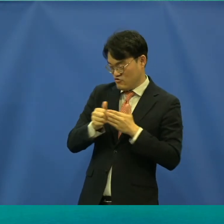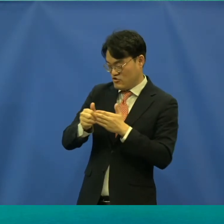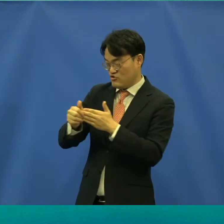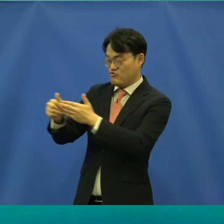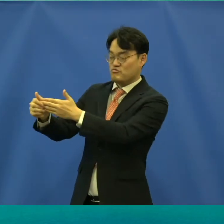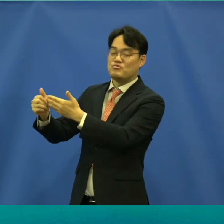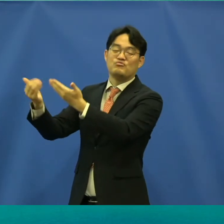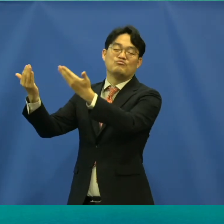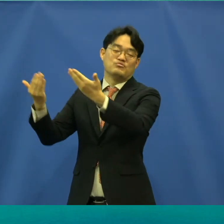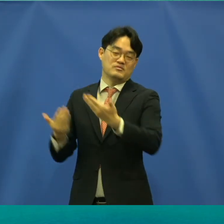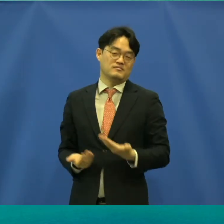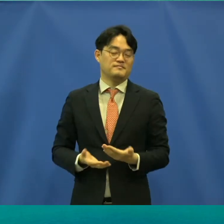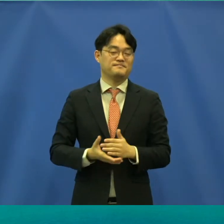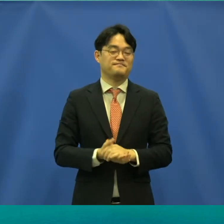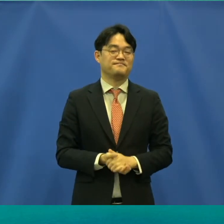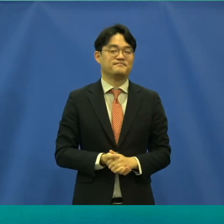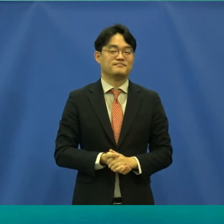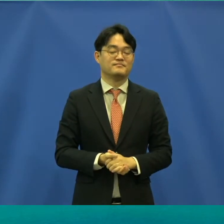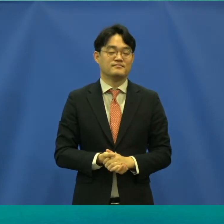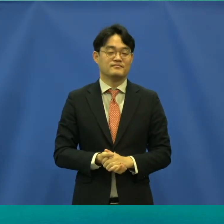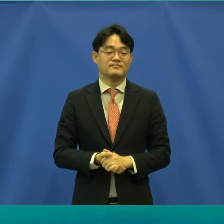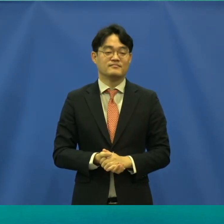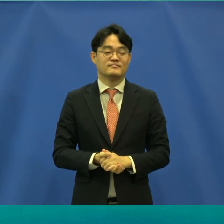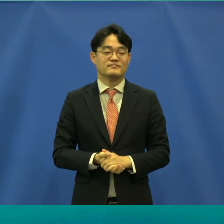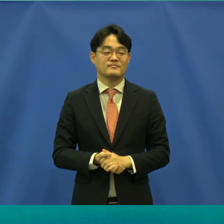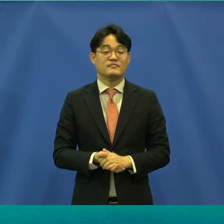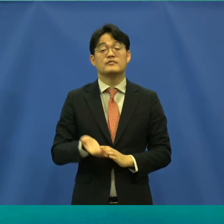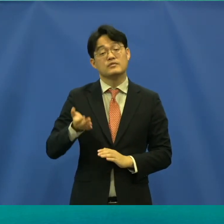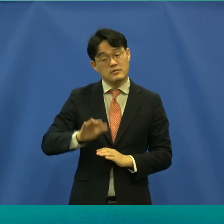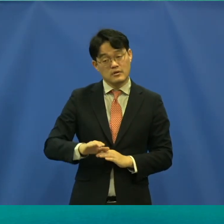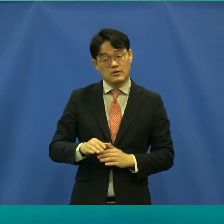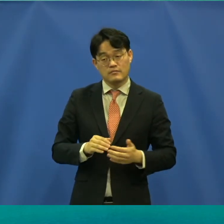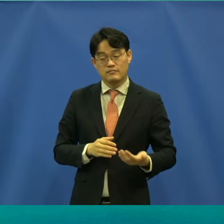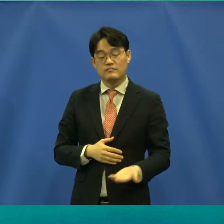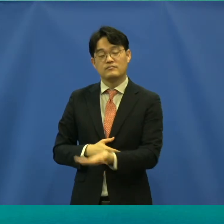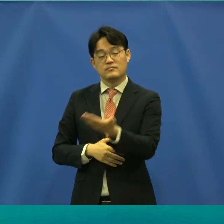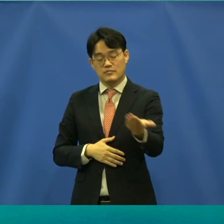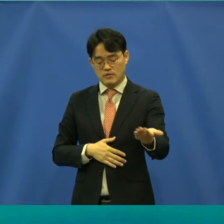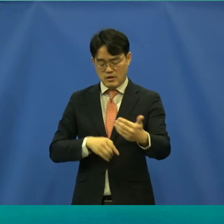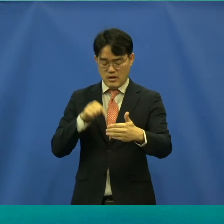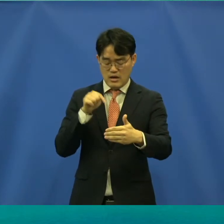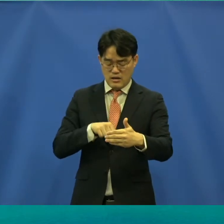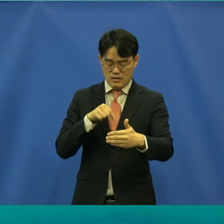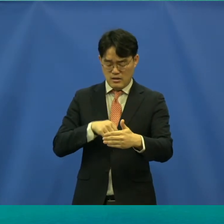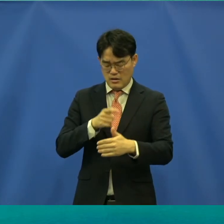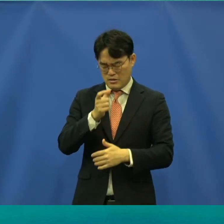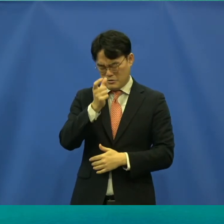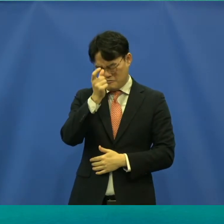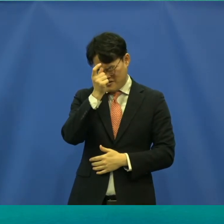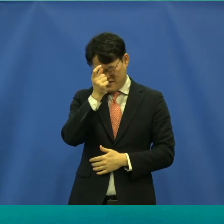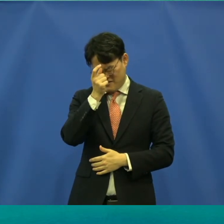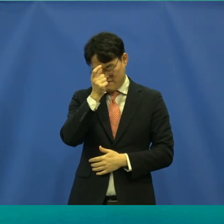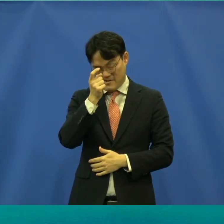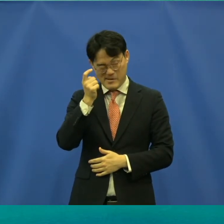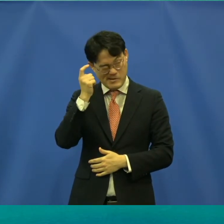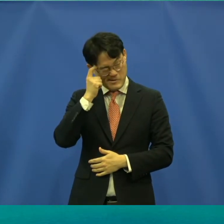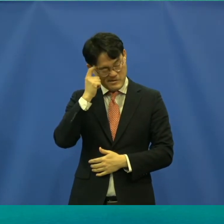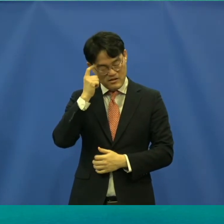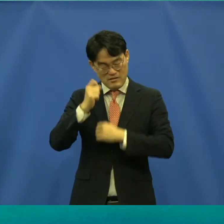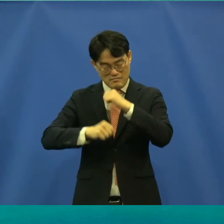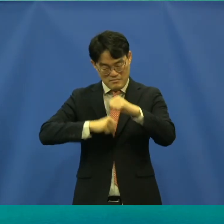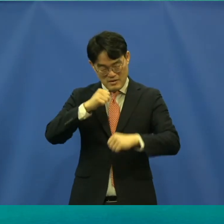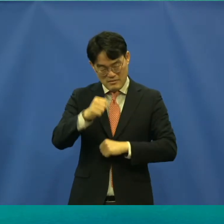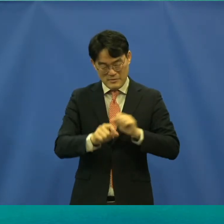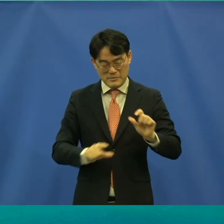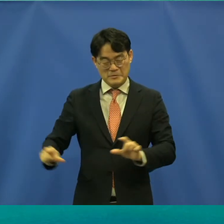하나님이십니다. 근데 문제는 우리 안에 우리의 기질, 우리의 고집, 우리의 생각대로 우리의 마음대로 살고 싶은 이